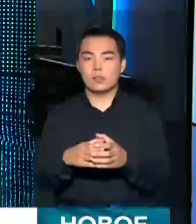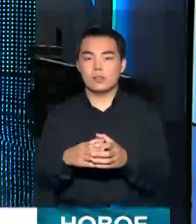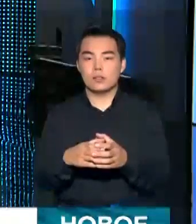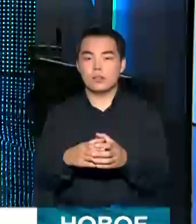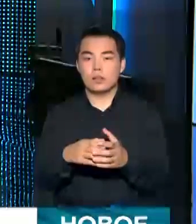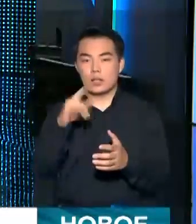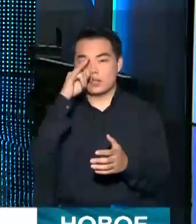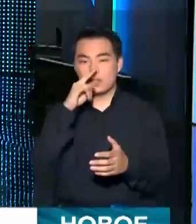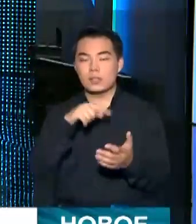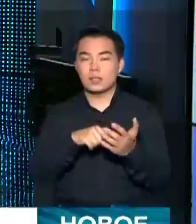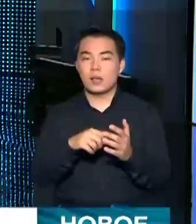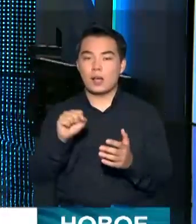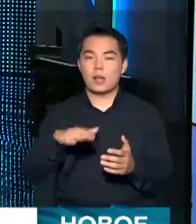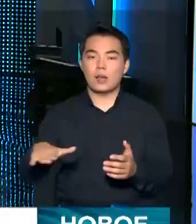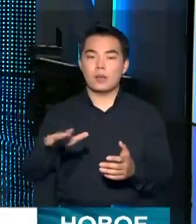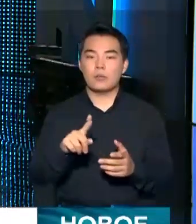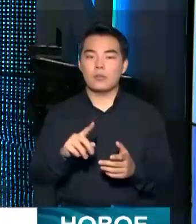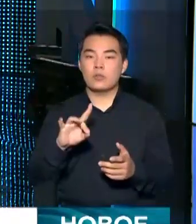том же, например, Центральноазиатском регионе?